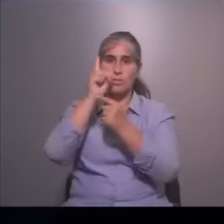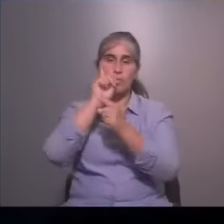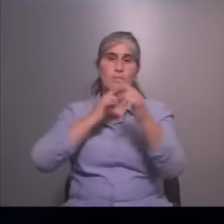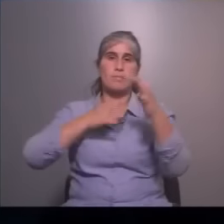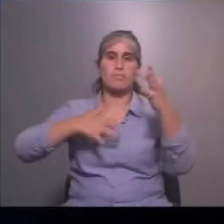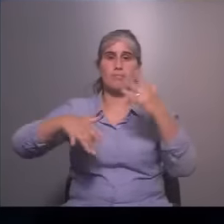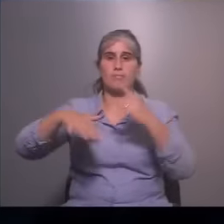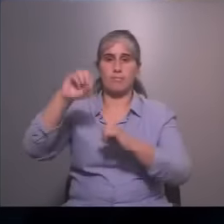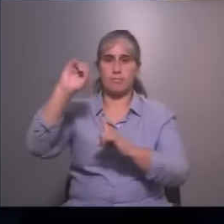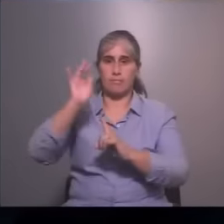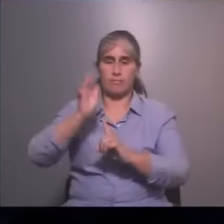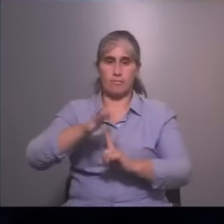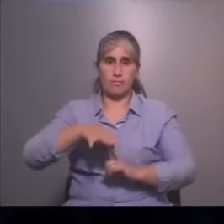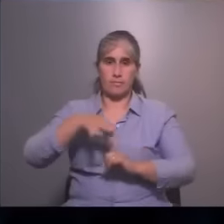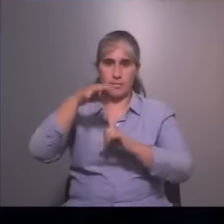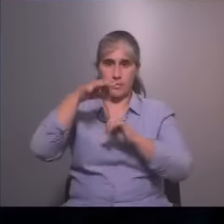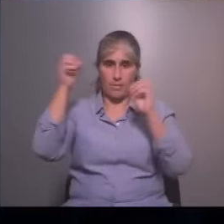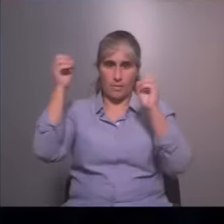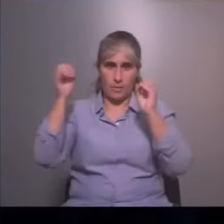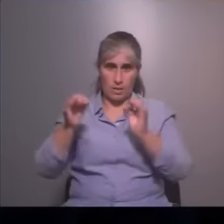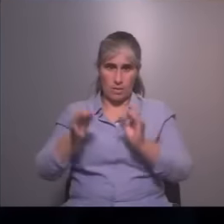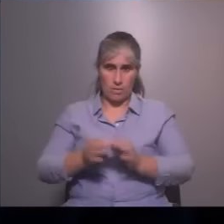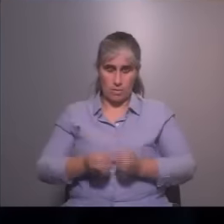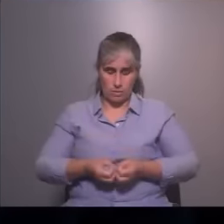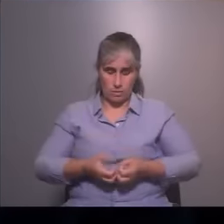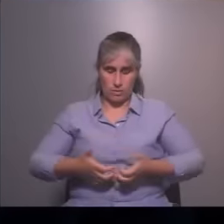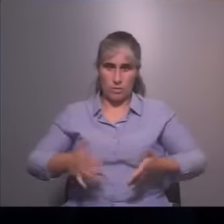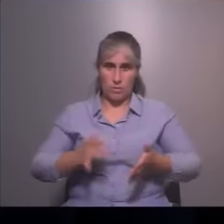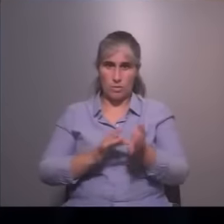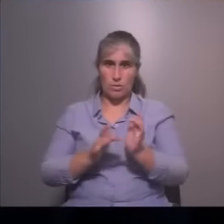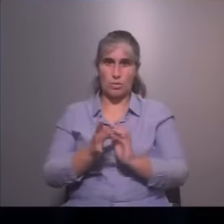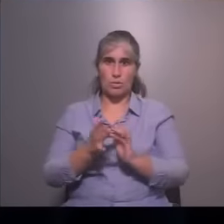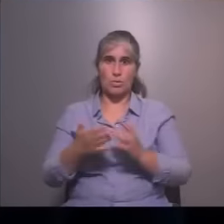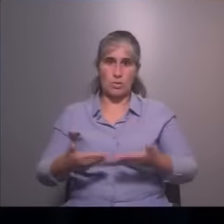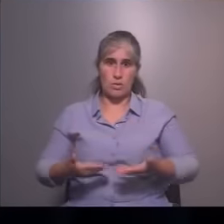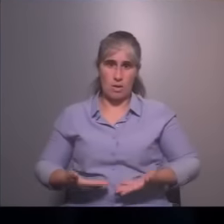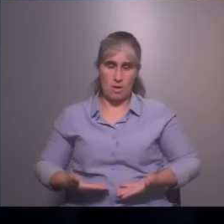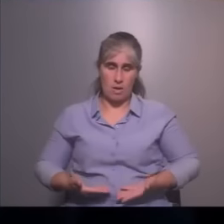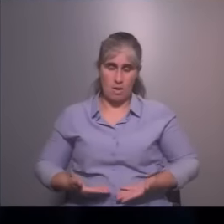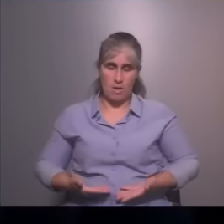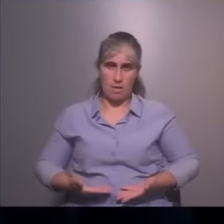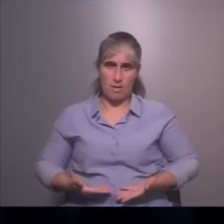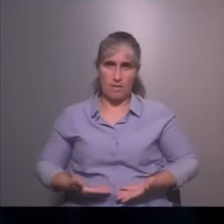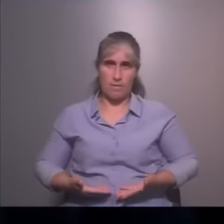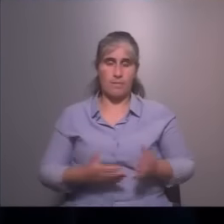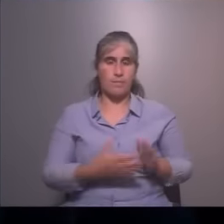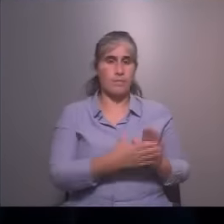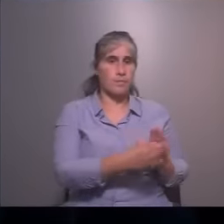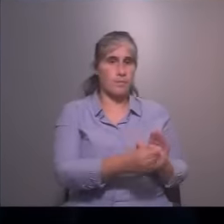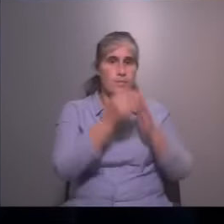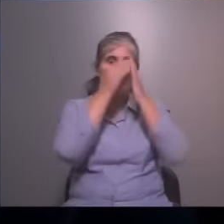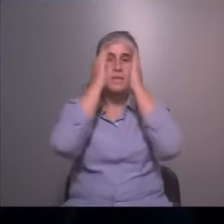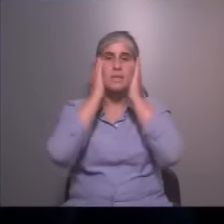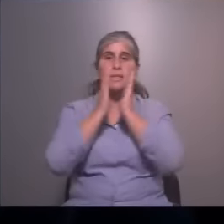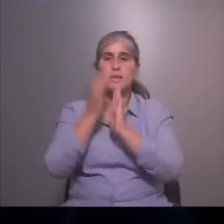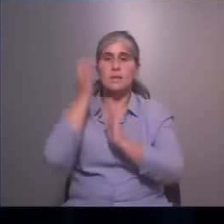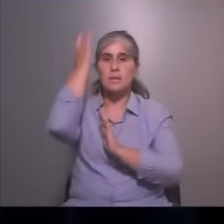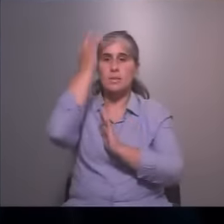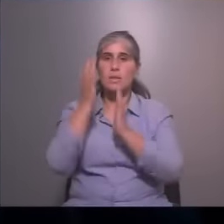śmierci. Zdrowaś, Maryjo, łaski pełna, Pan z Tobą, błogosławionaś Ty między niewiastami